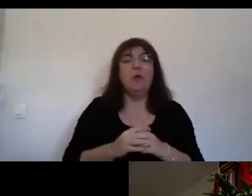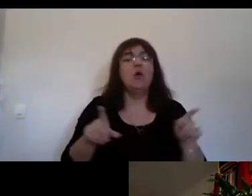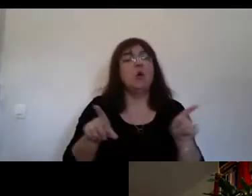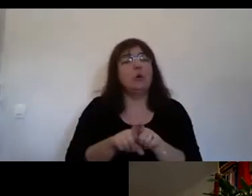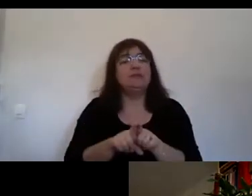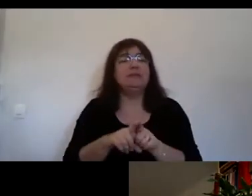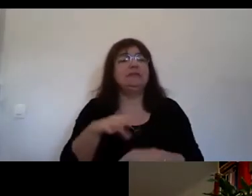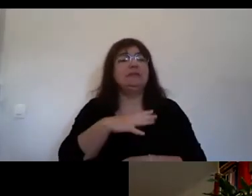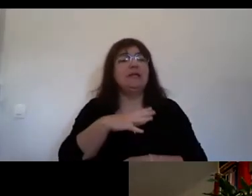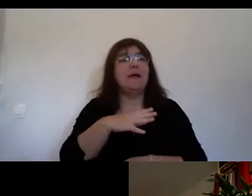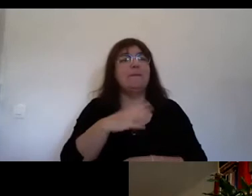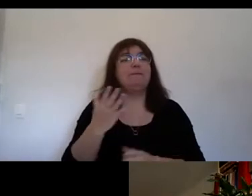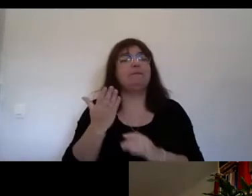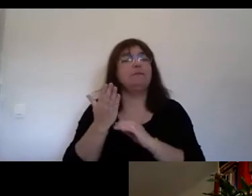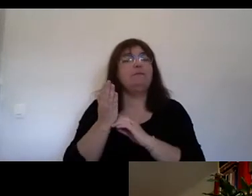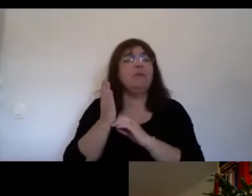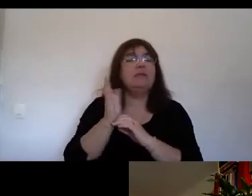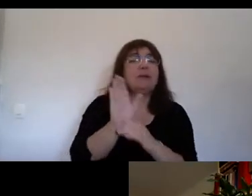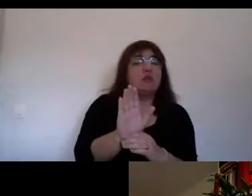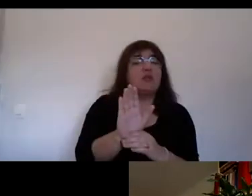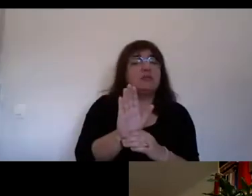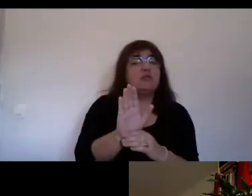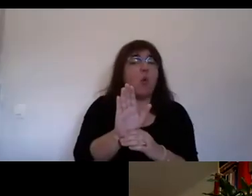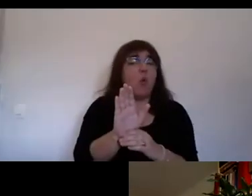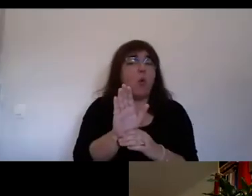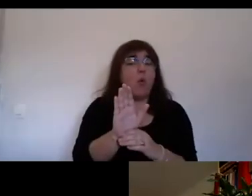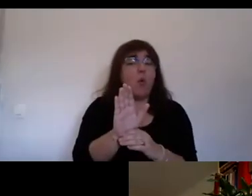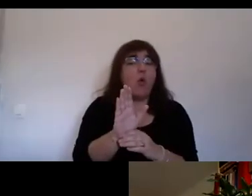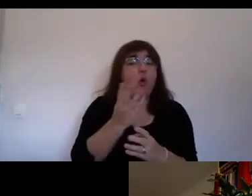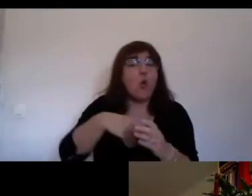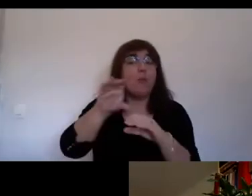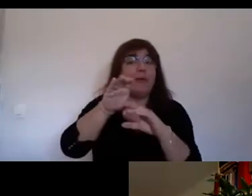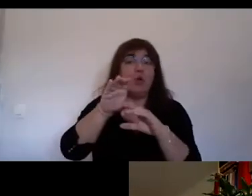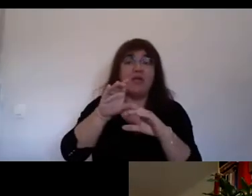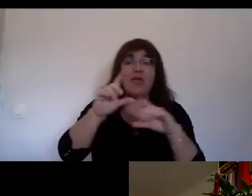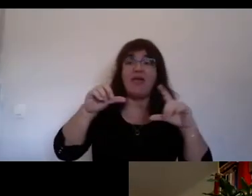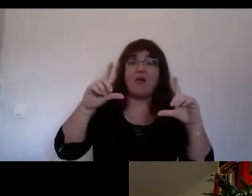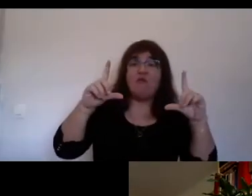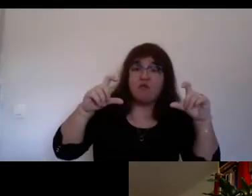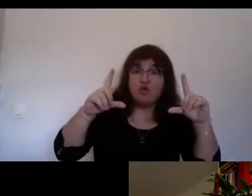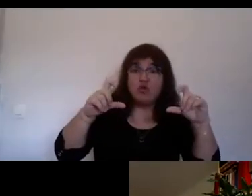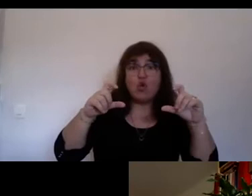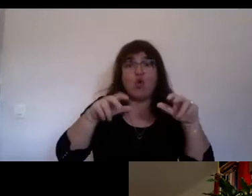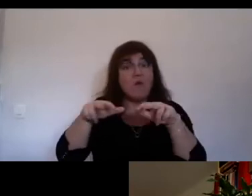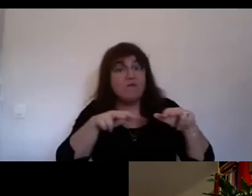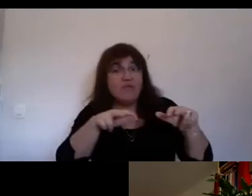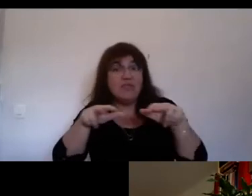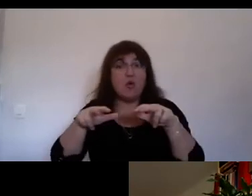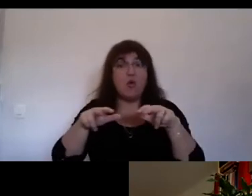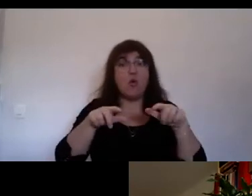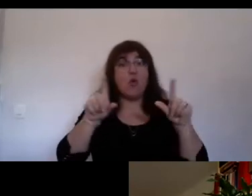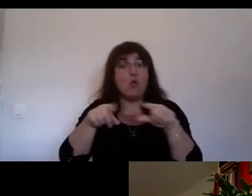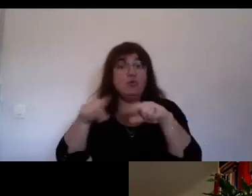présentation des œuvres avec des documents complémentaires comme des photos, des vidéos ou de la musique, ce qui